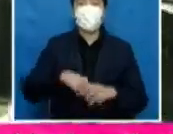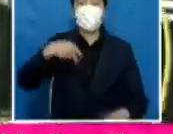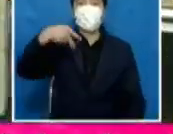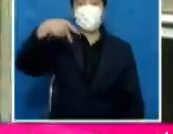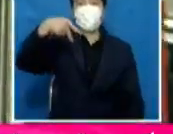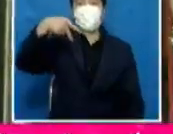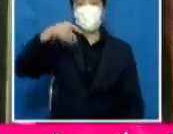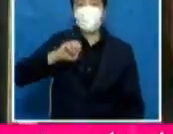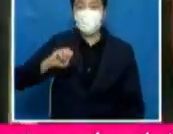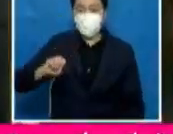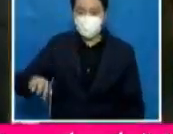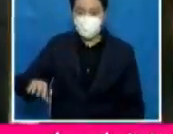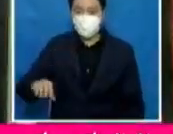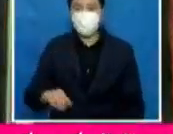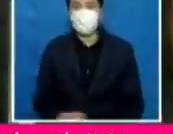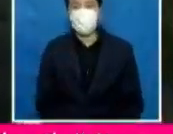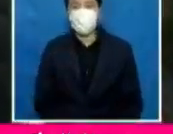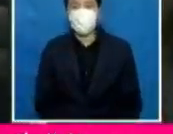หลักพัน